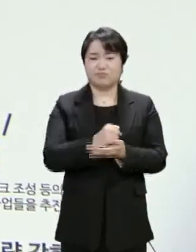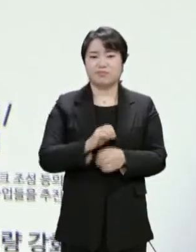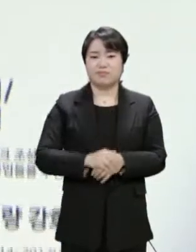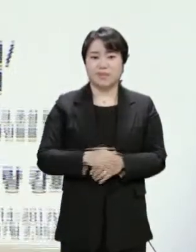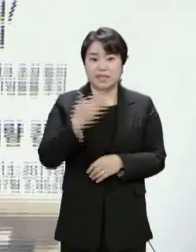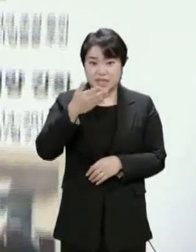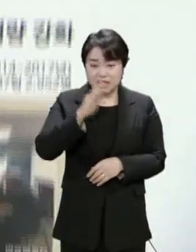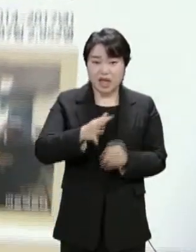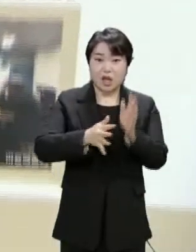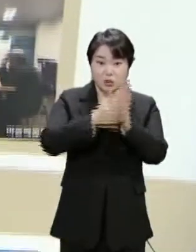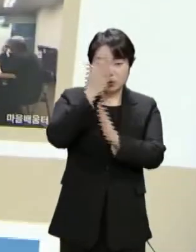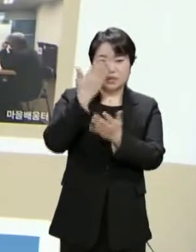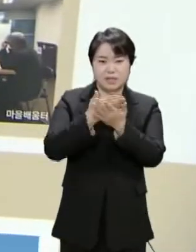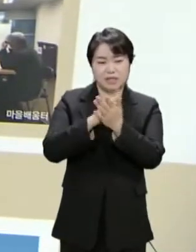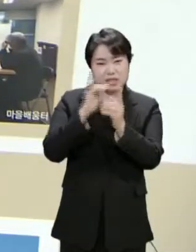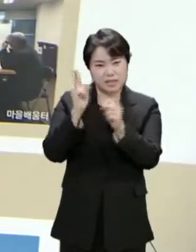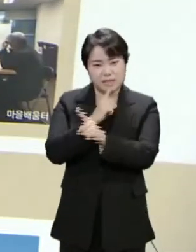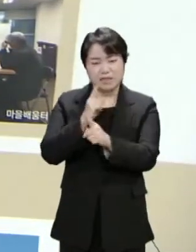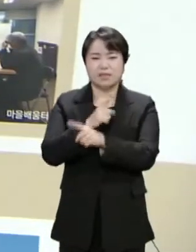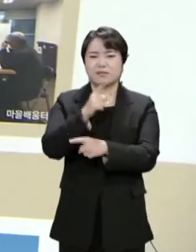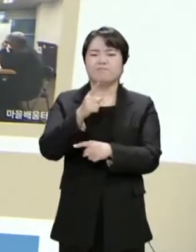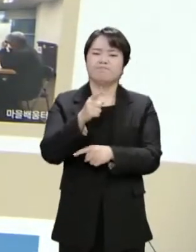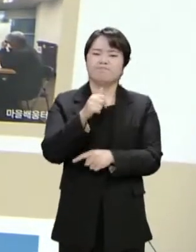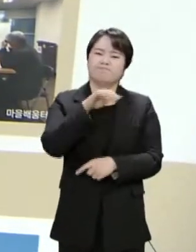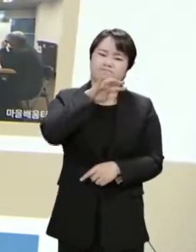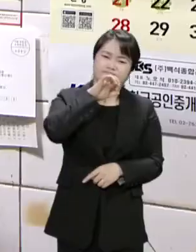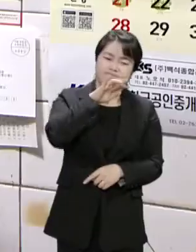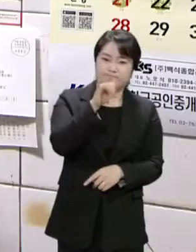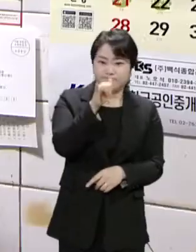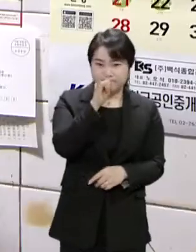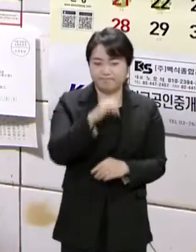그러면서도 도시재생에 대해선 쓴소리가 나옵니다.